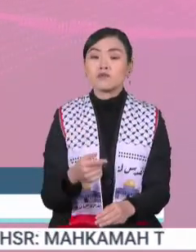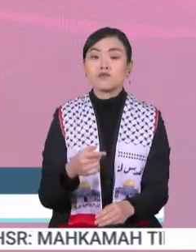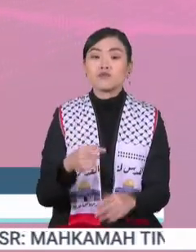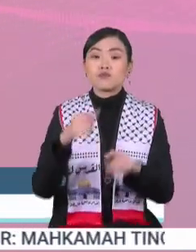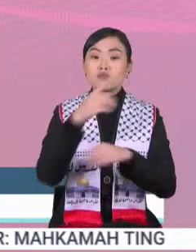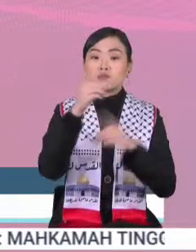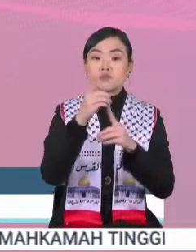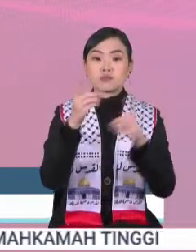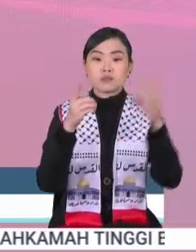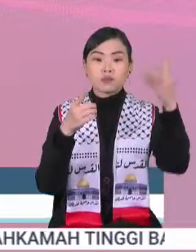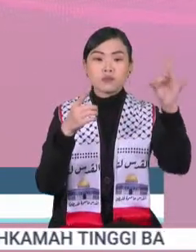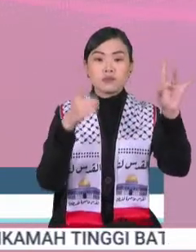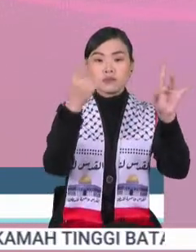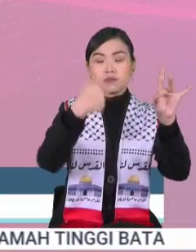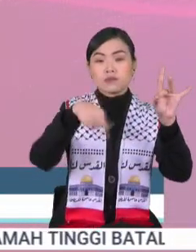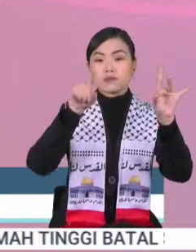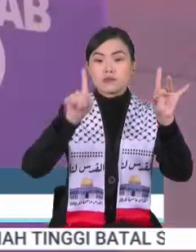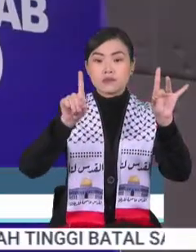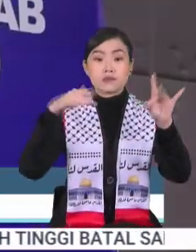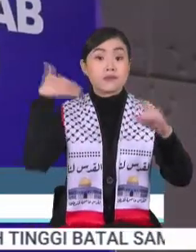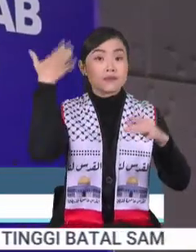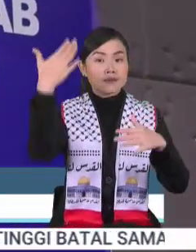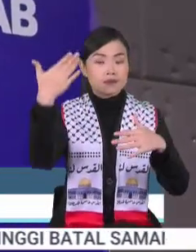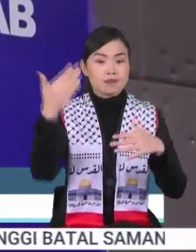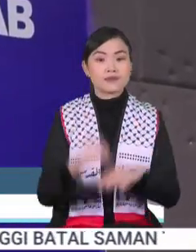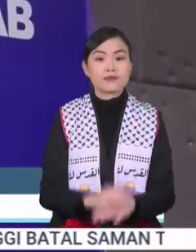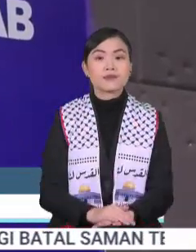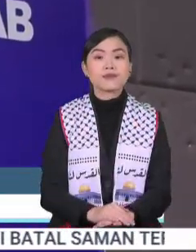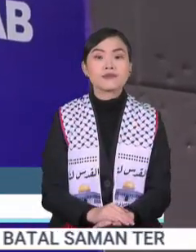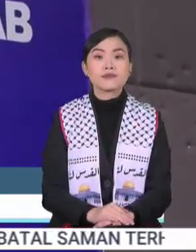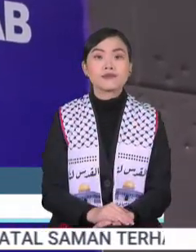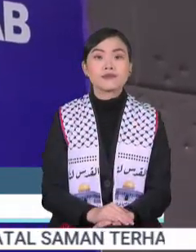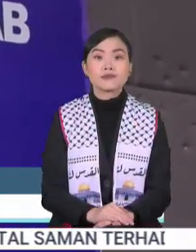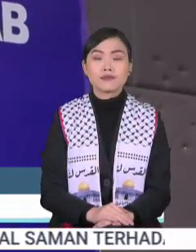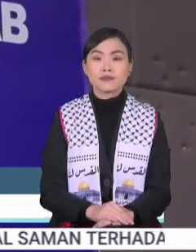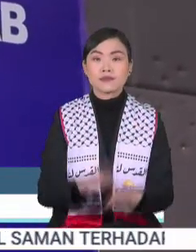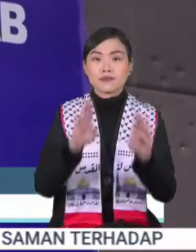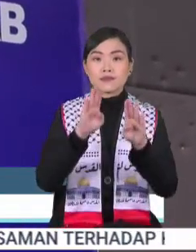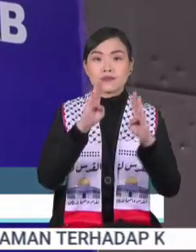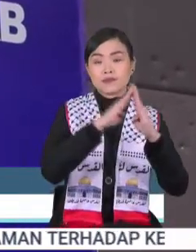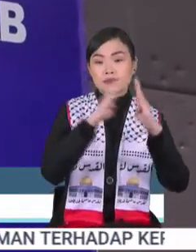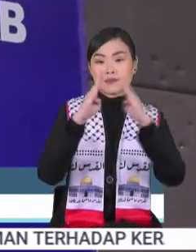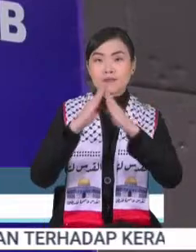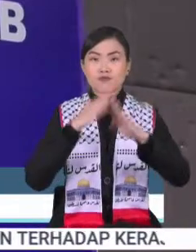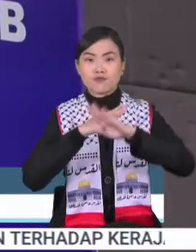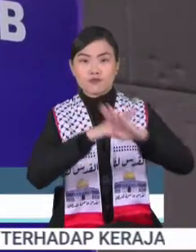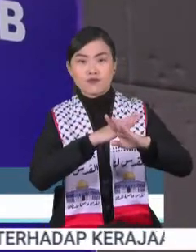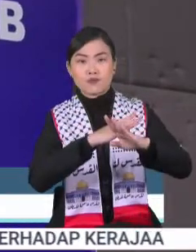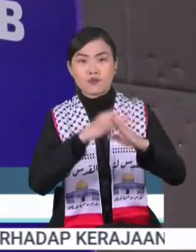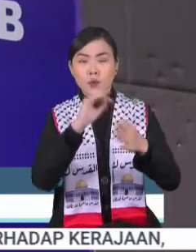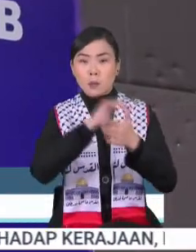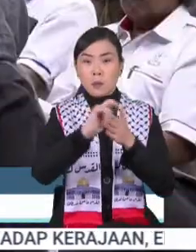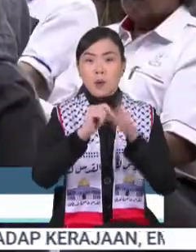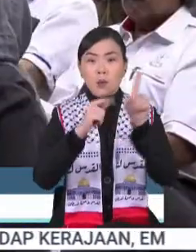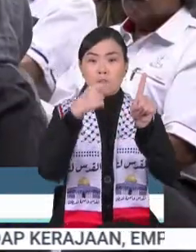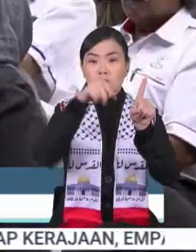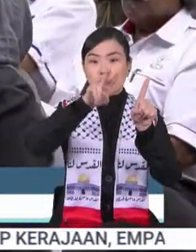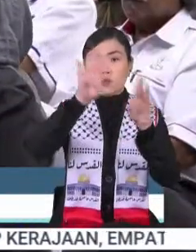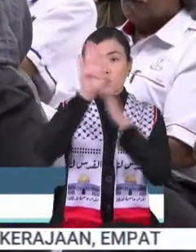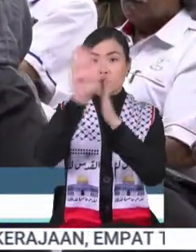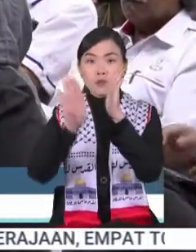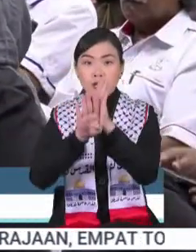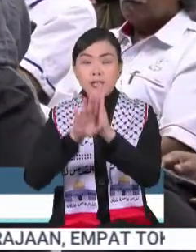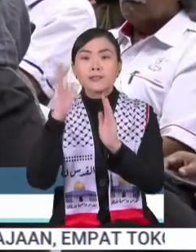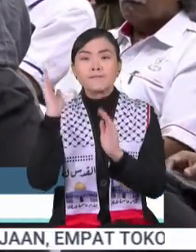Shah pada 18 Januari nanti Bandar pertahanan bernilai r.2 bilion itu bakal merangsang